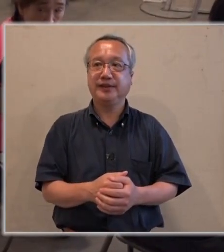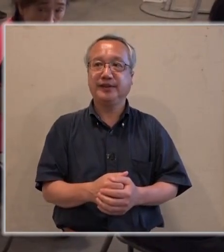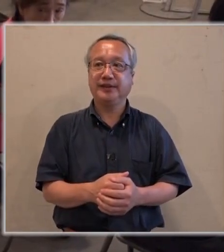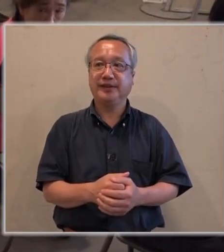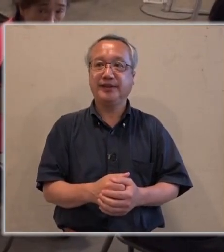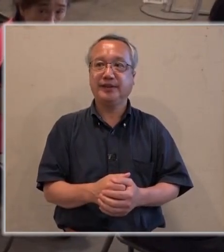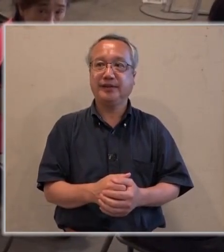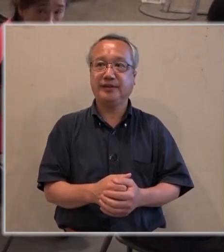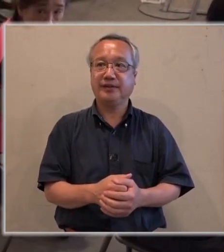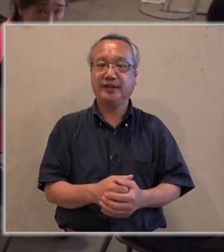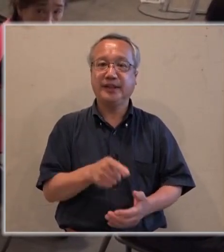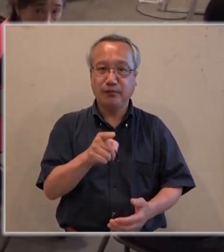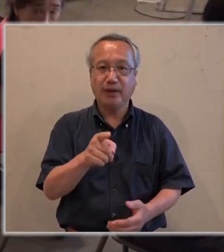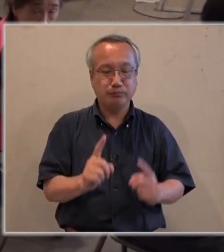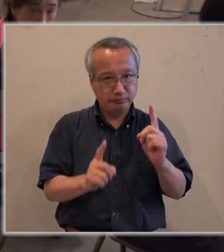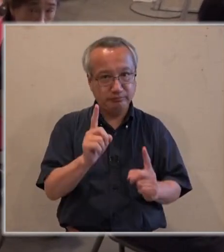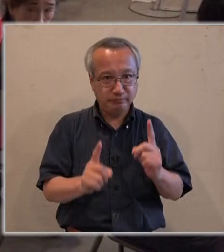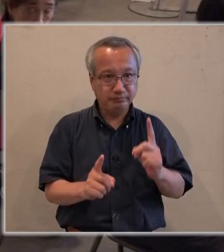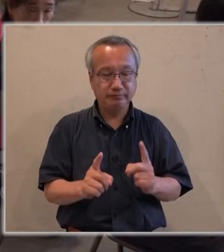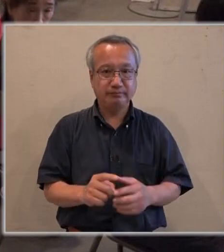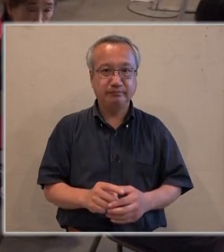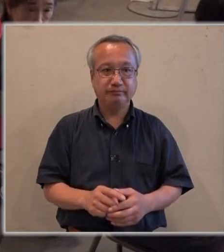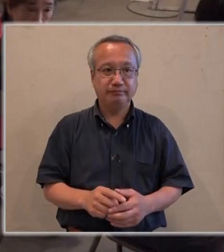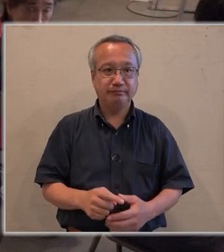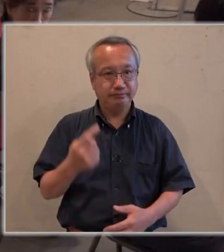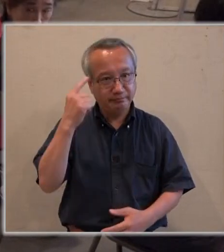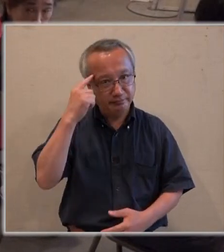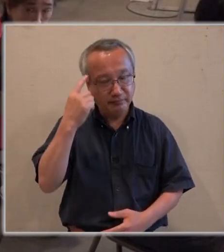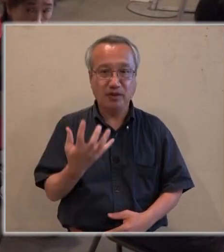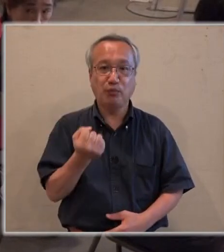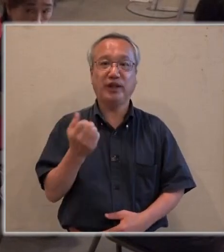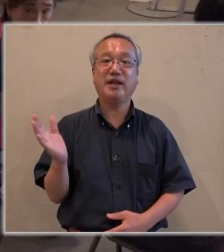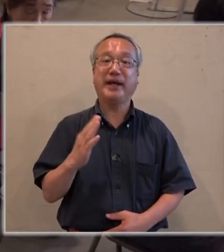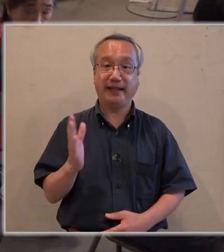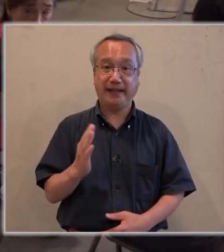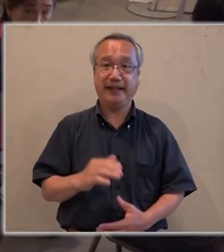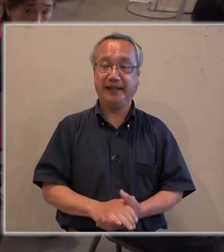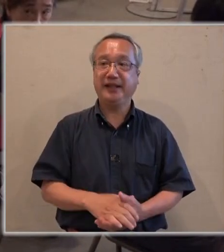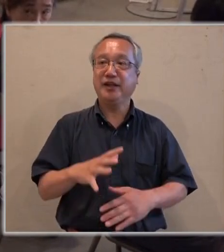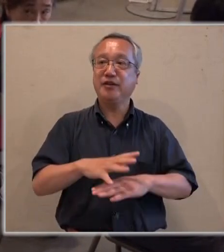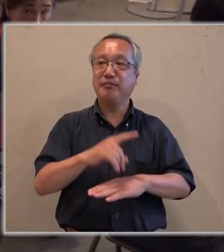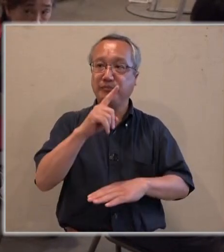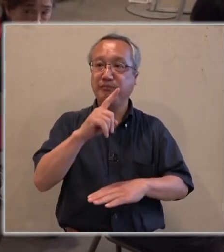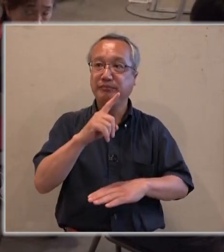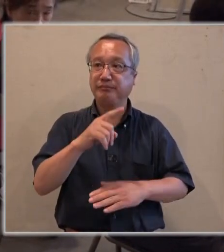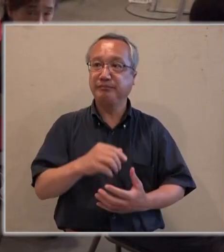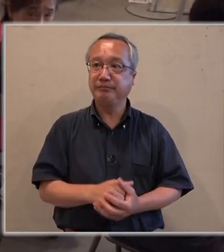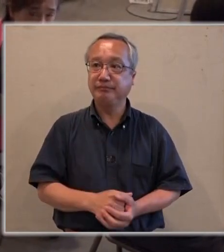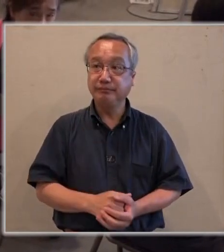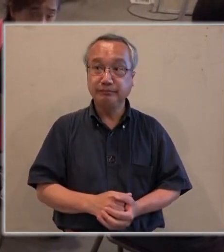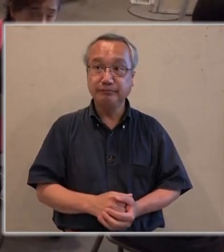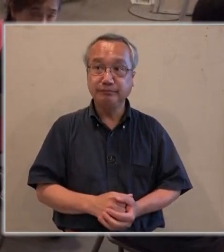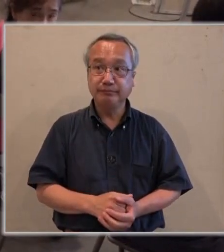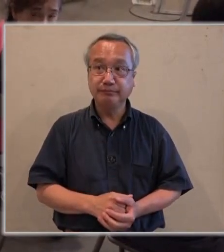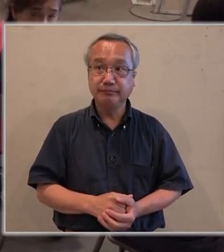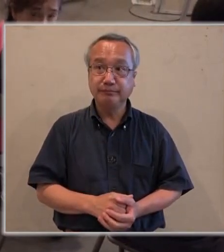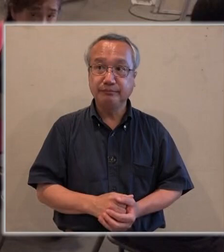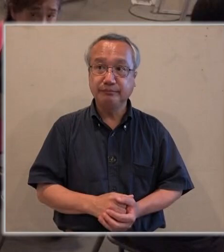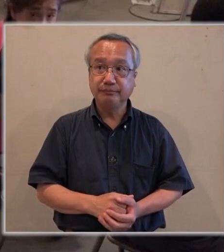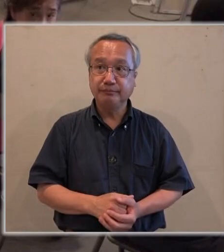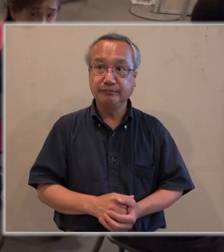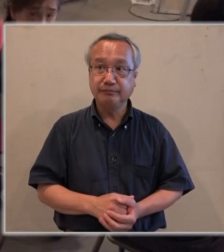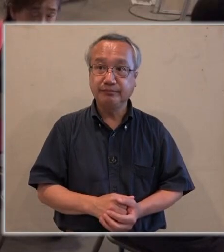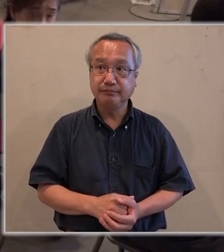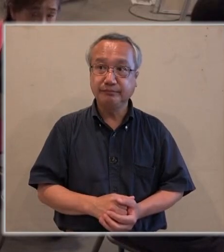意思は持ってません。まず一つはクーベルタンっていう人が新しいオ